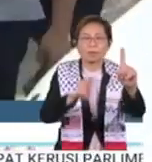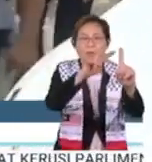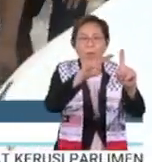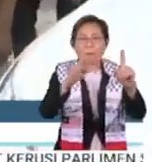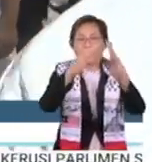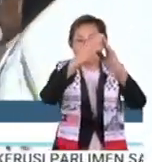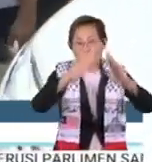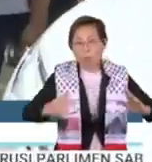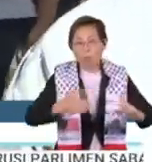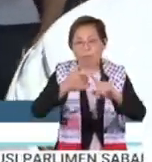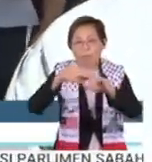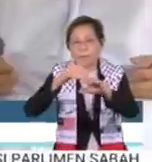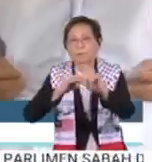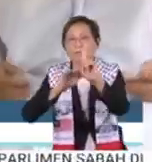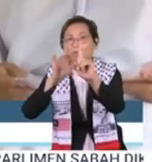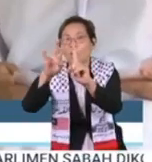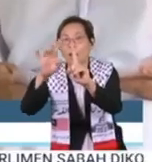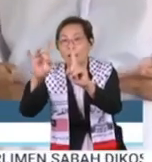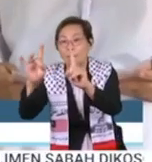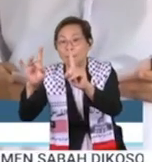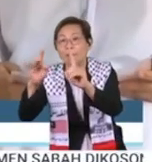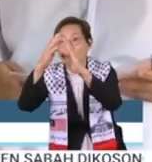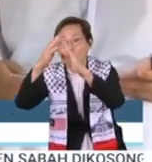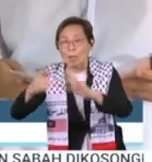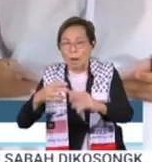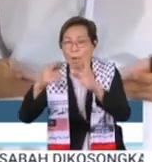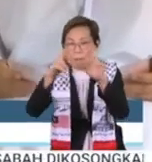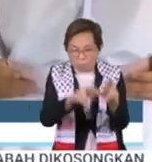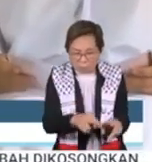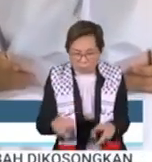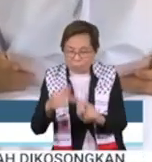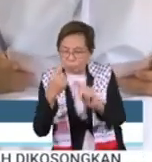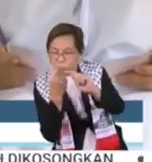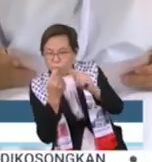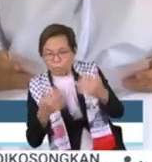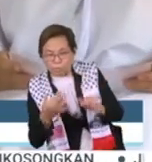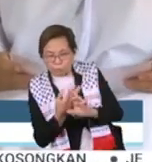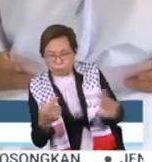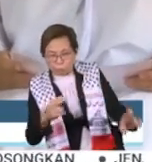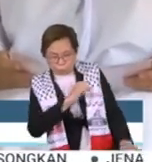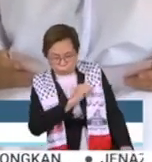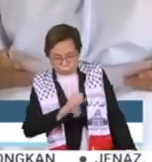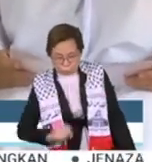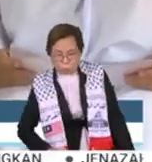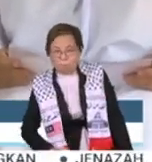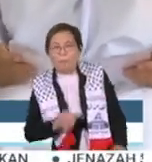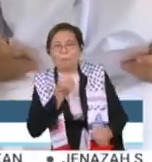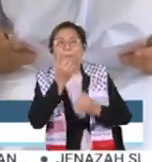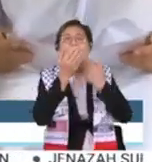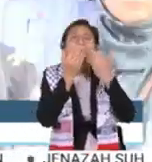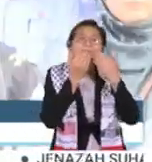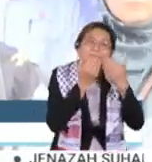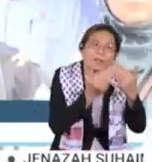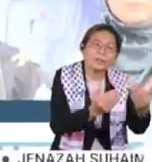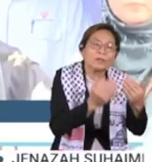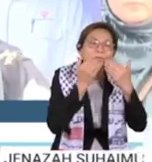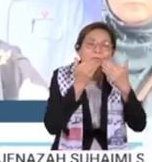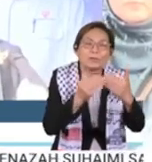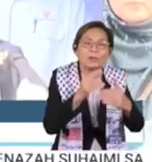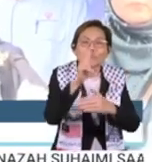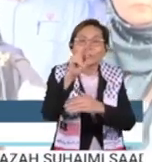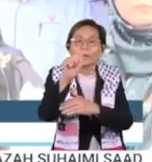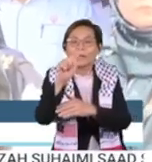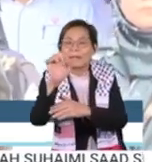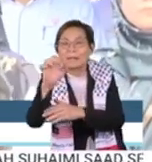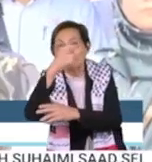124 buah rumah daripada 178 rumah yang dirancang dibina telah siap. Al-Sultan Abdullah menzahirkan penghargaan dan berterima kasih kepada